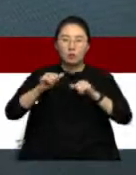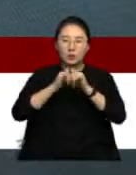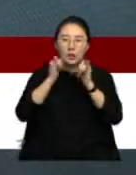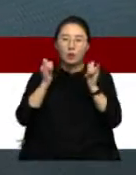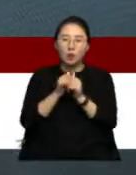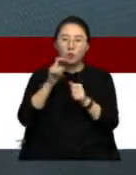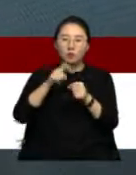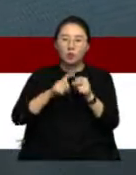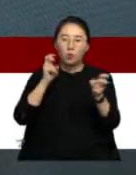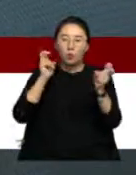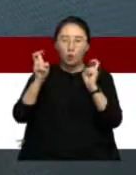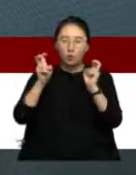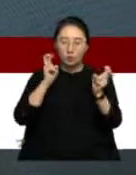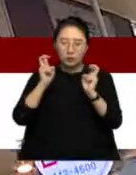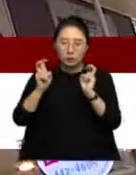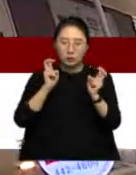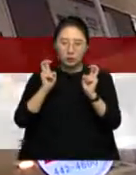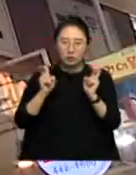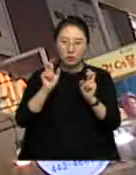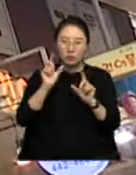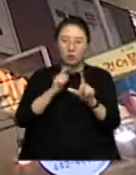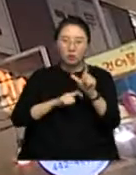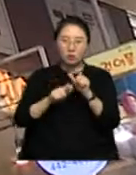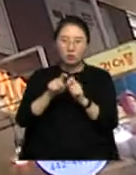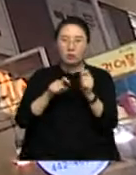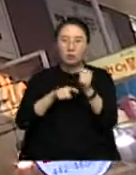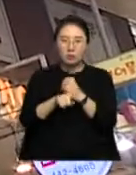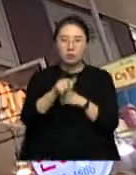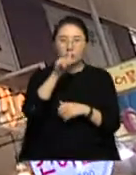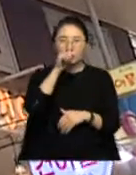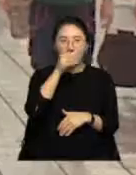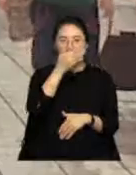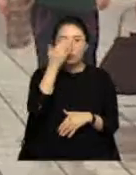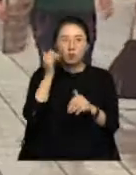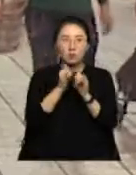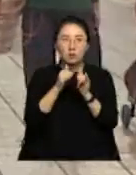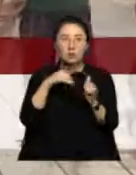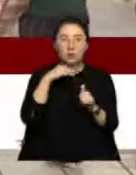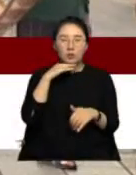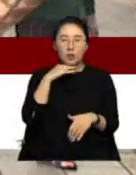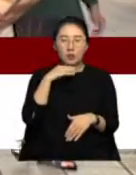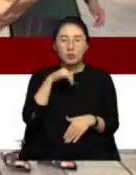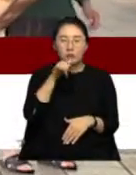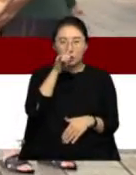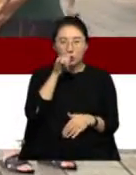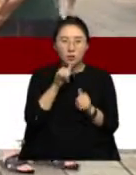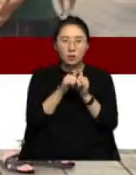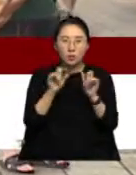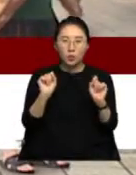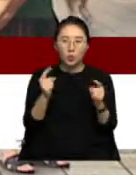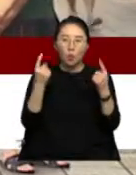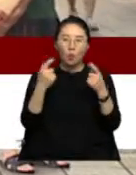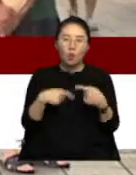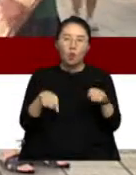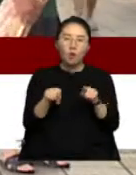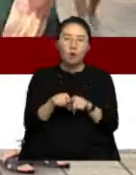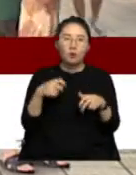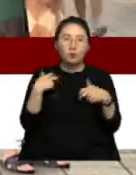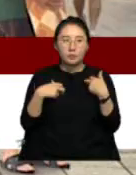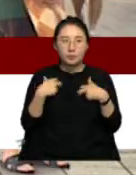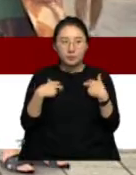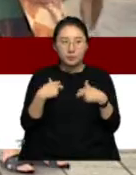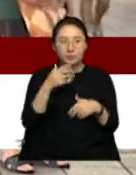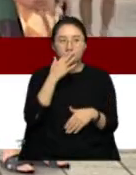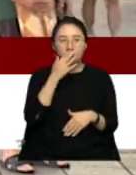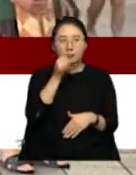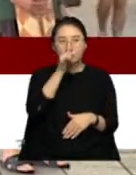기업과 상인들이 협업해 의미를 더했습니다. 젊은 사람들이나 나이가 드신 분들이나 동시에 같이 이용할 수 있는